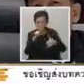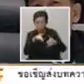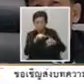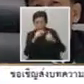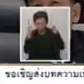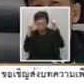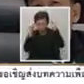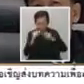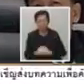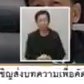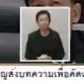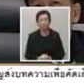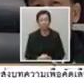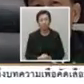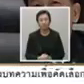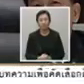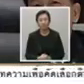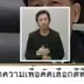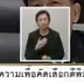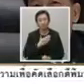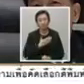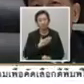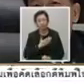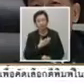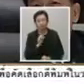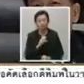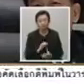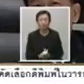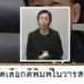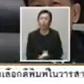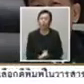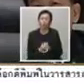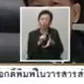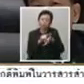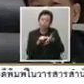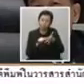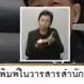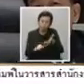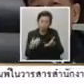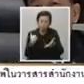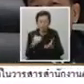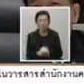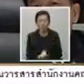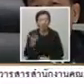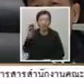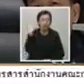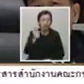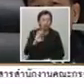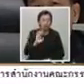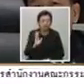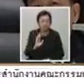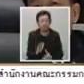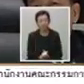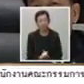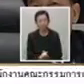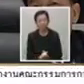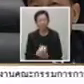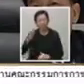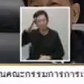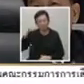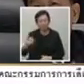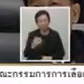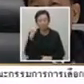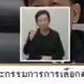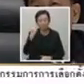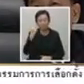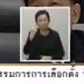ที่บอกมาว่ามันมีมากมายเหลือเกินนะครับไม่ต้องเอาอดีตนะฮะเอาท่านทำรัฐทหารยึดอำนา